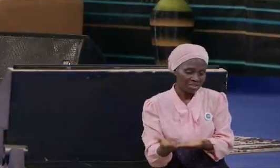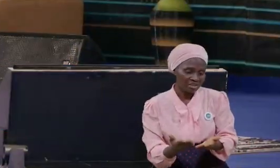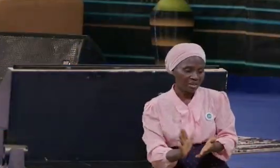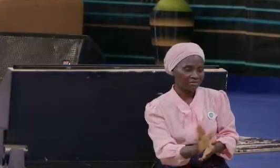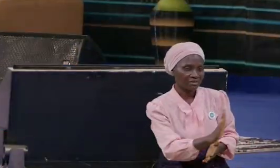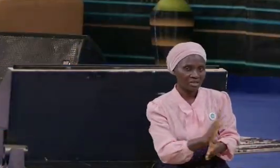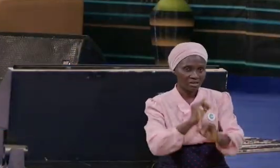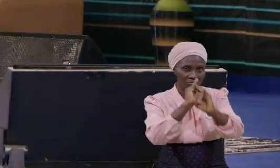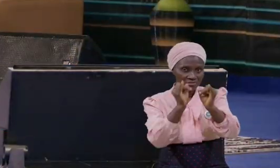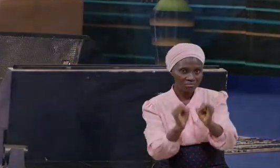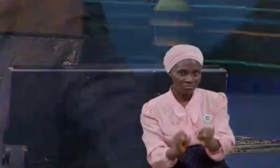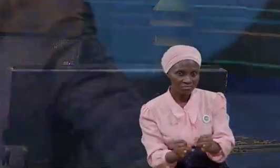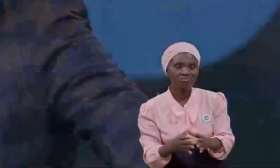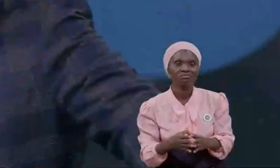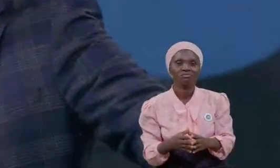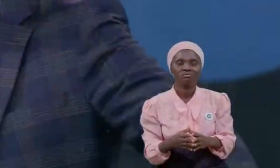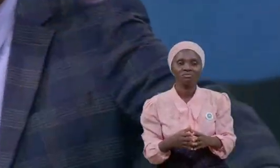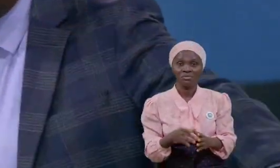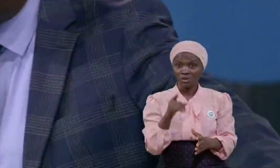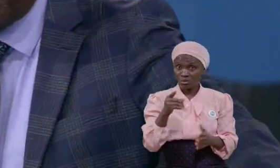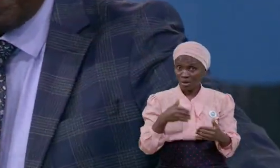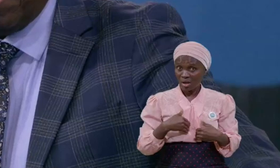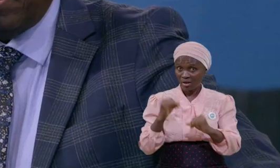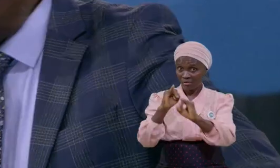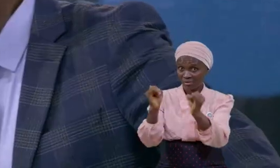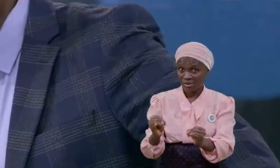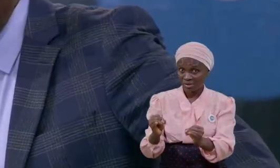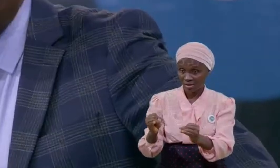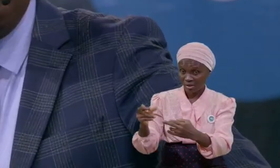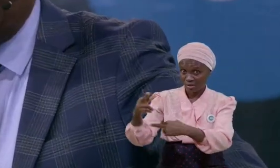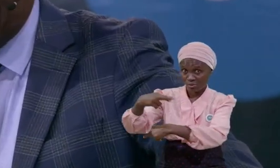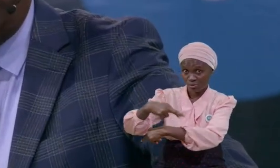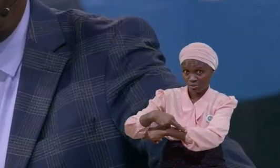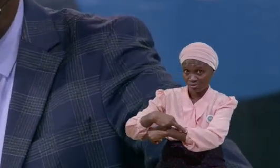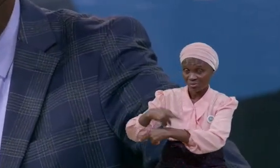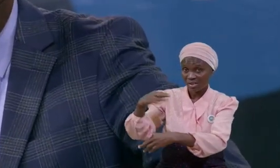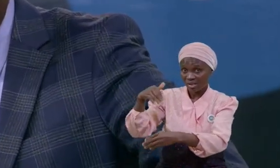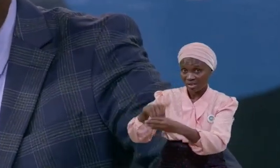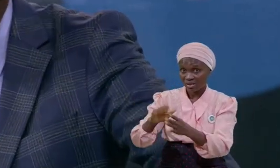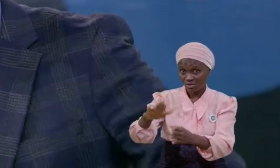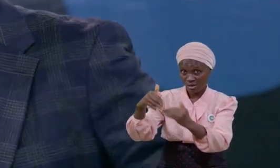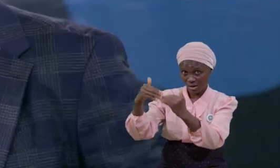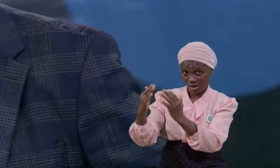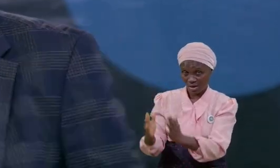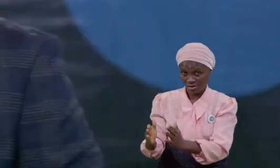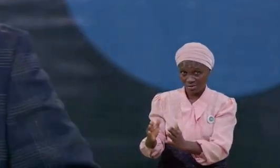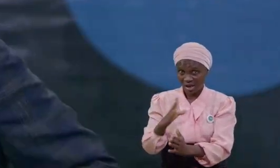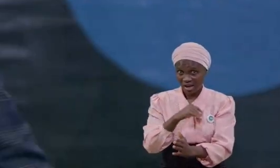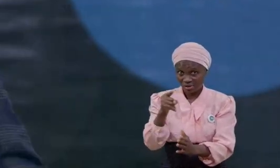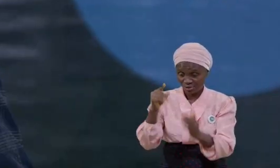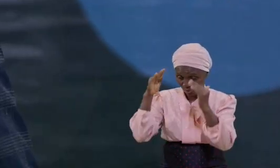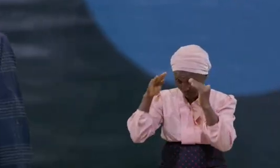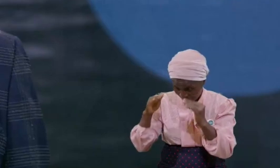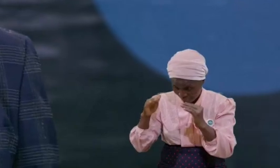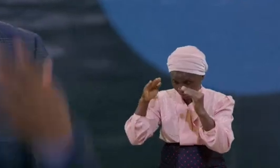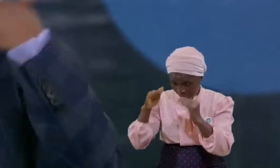Il y a un couvent, tu as un couvent dans un coin, dans ta chambre là-bas. Tu fléchis devant ça. Tu as des images,